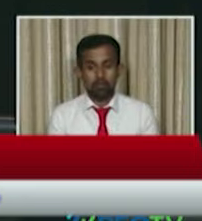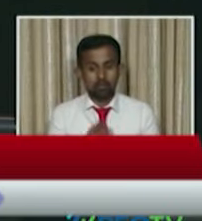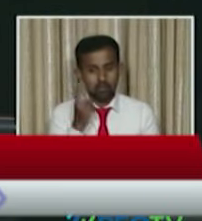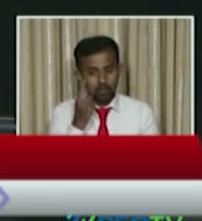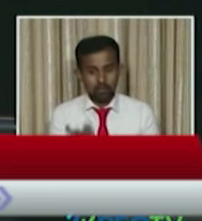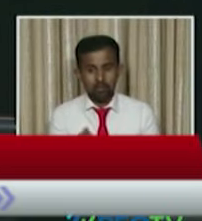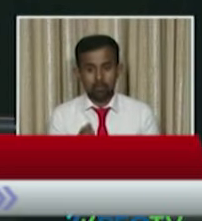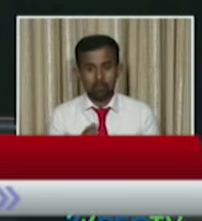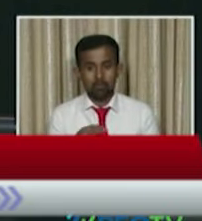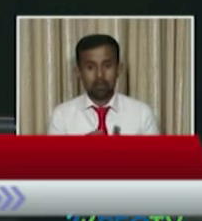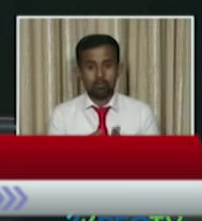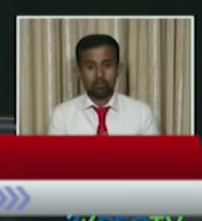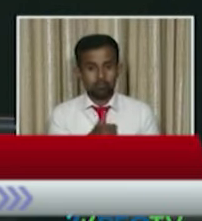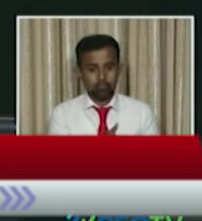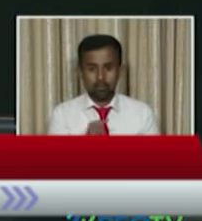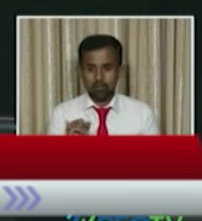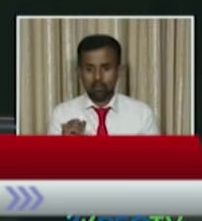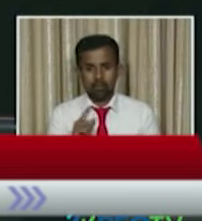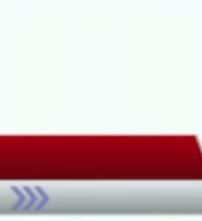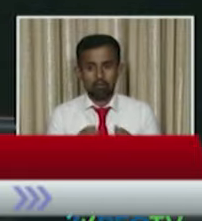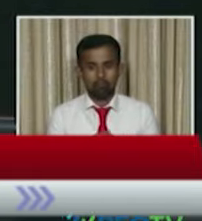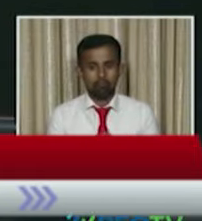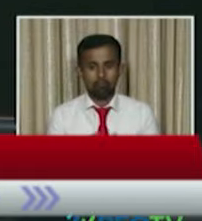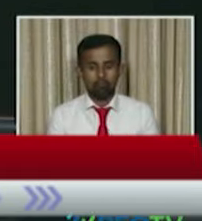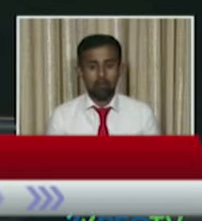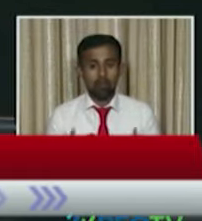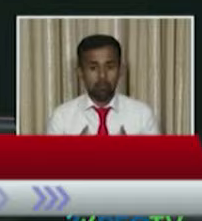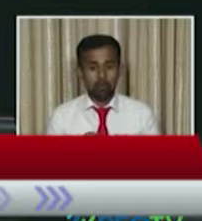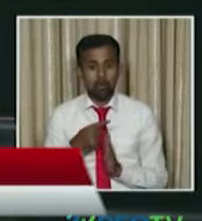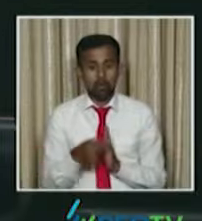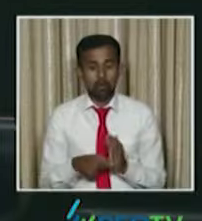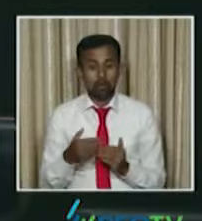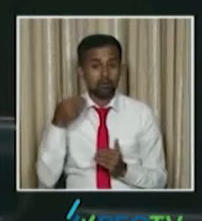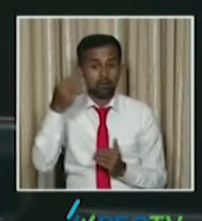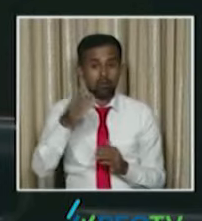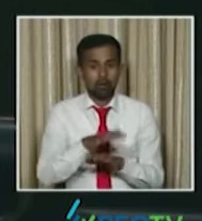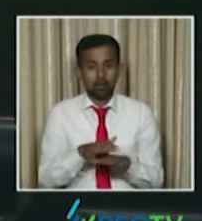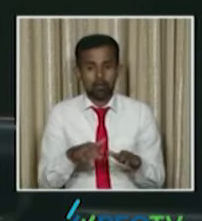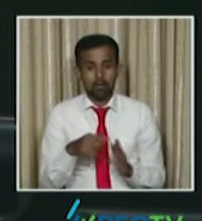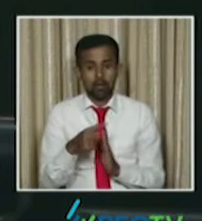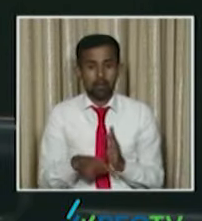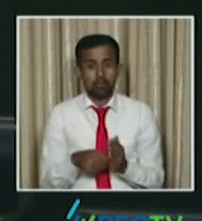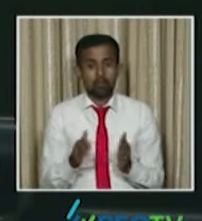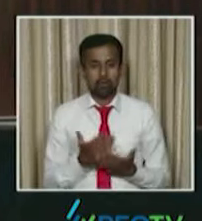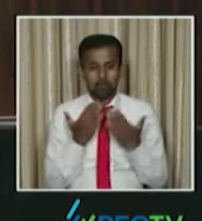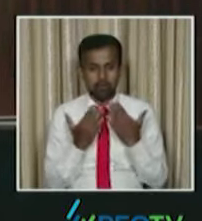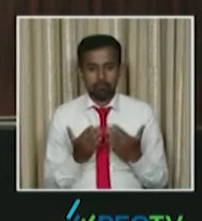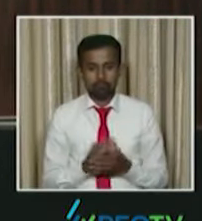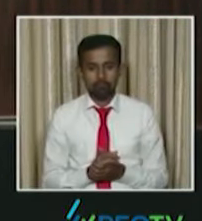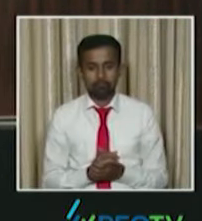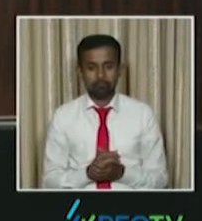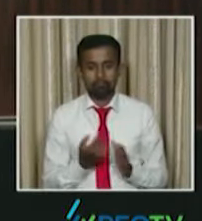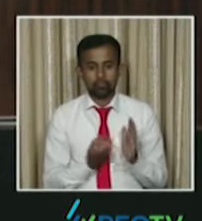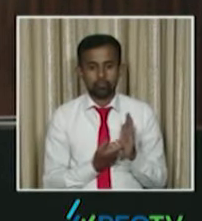හිතන්න ඕනේ මොකද මේ ආයවැය හොඳද නැද්ද කියලා කියන කතාව පමණක් නෙමෙයි අපේ රටේ අනාගත පරපුර වෙනුවෙන් රටක් අපි බිහි කරන්න ඕනේකම තියෙනවා. ගරු